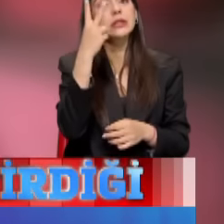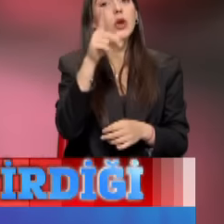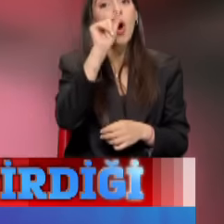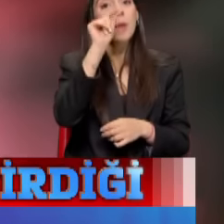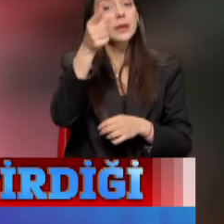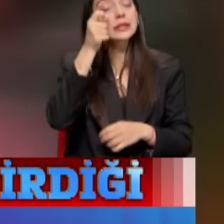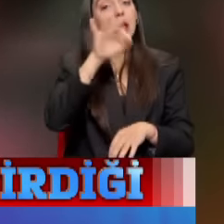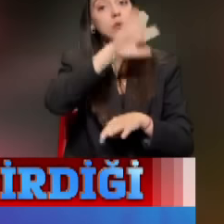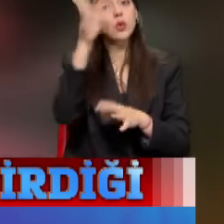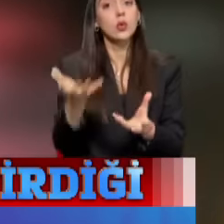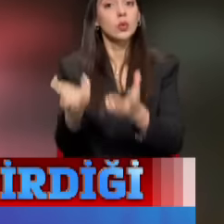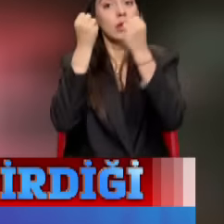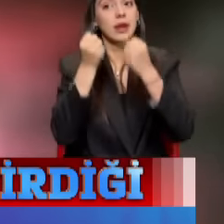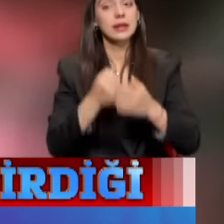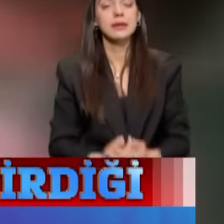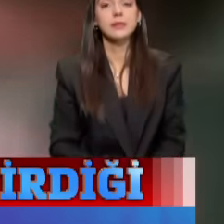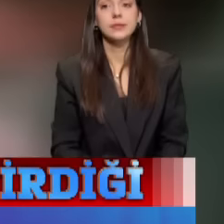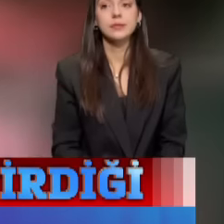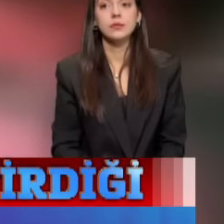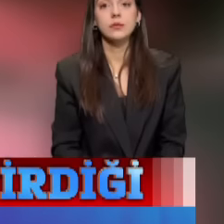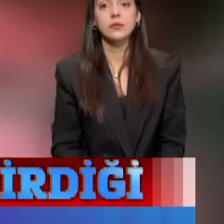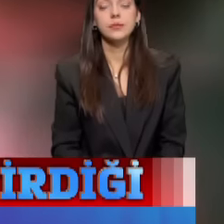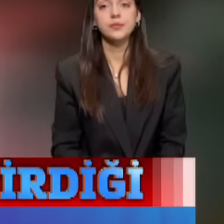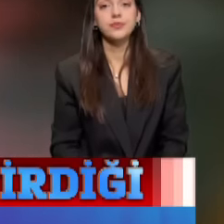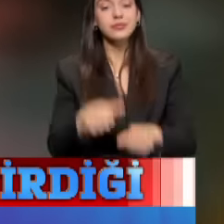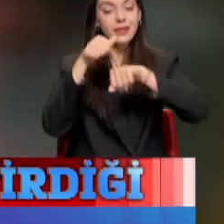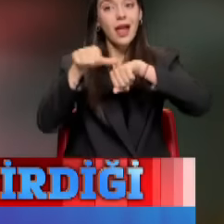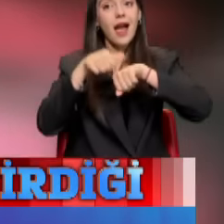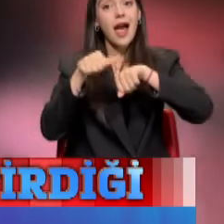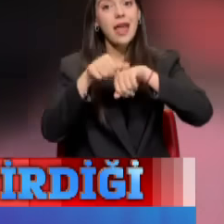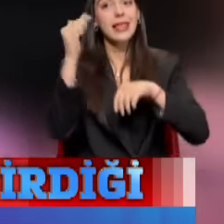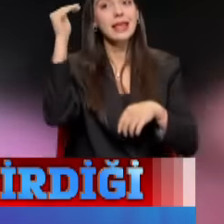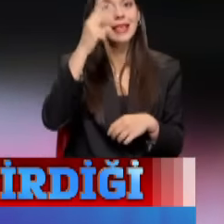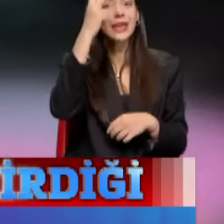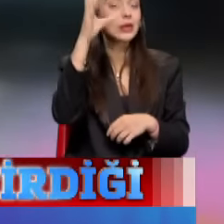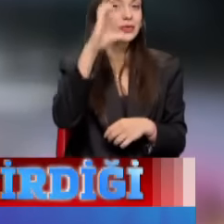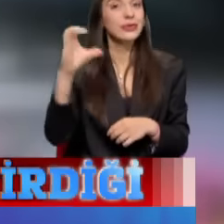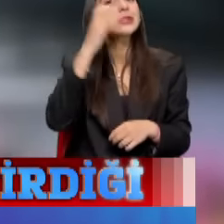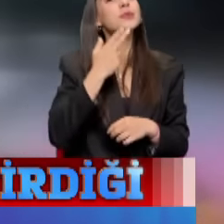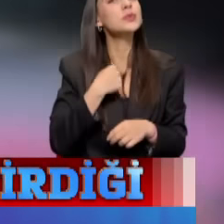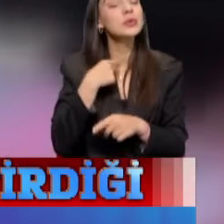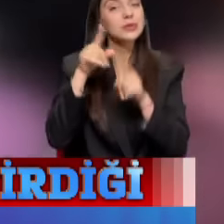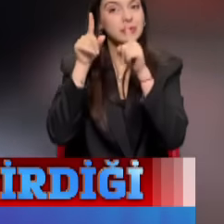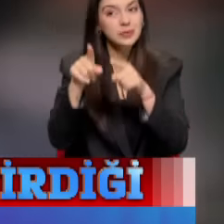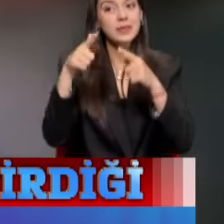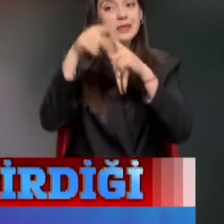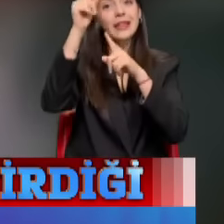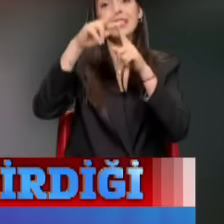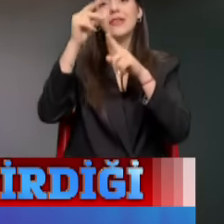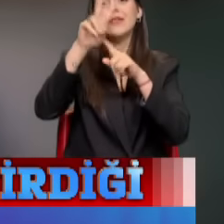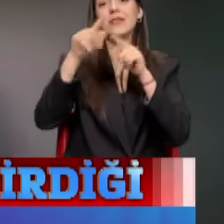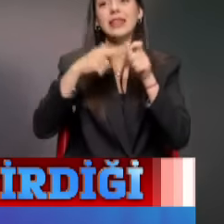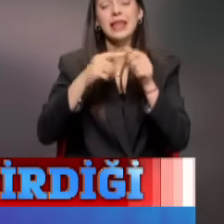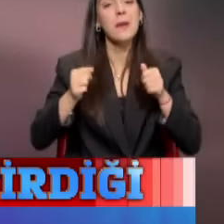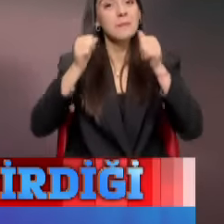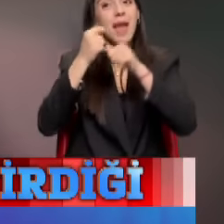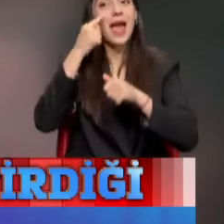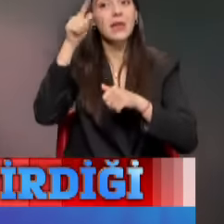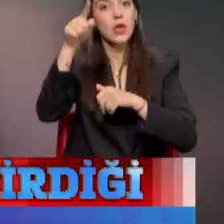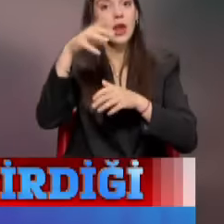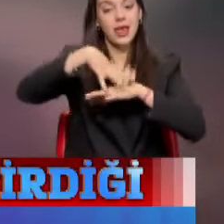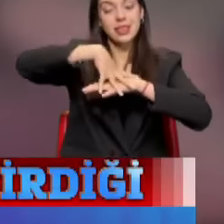kurtarıldı kalan vandaş ulaştık Antalya'ya gelen ik Rus turist Finike'deki Sarıkaya Milli Parkı içinde bulunan Kızlar